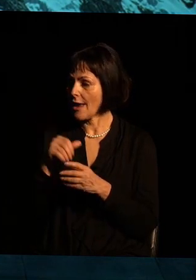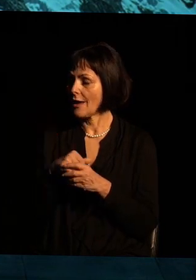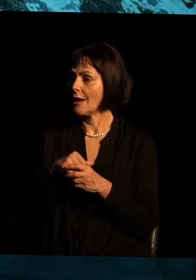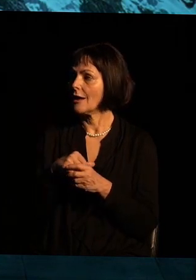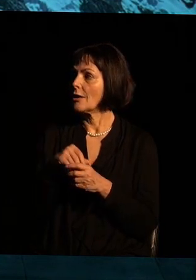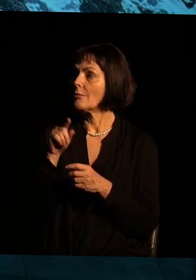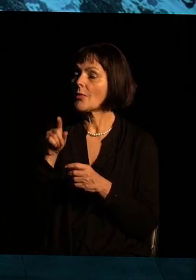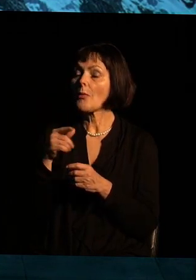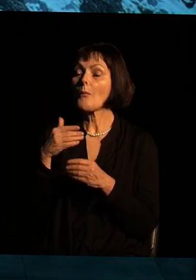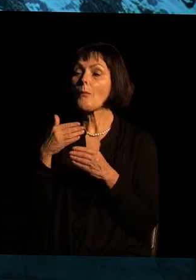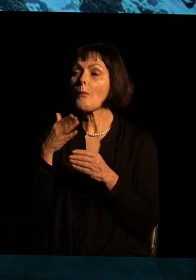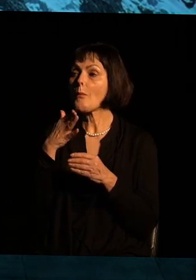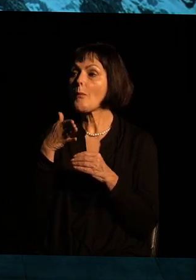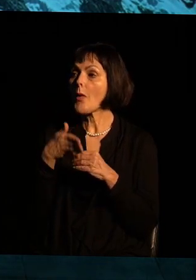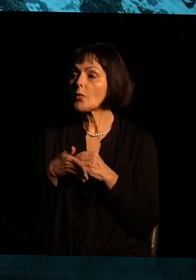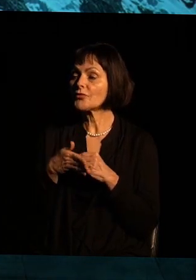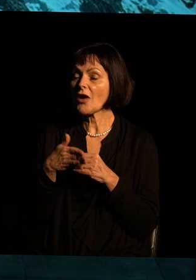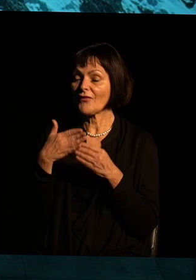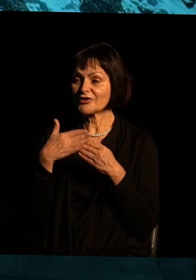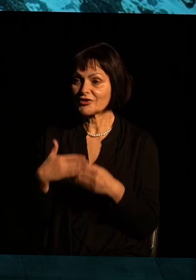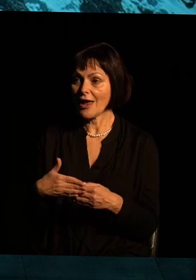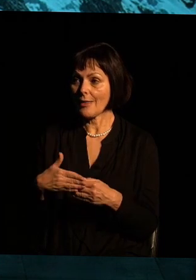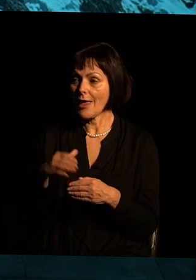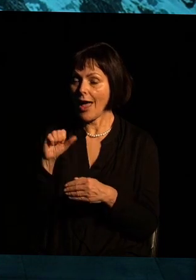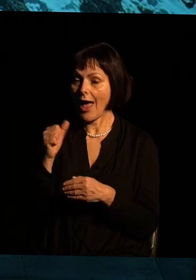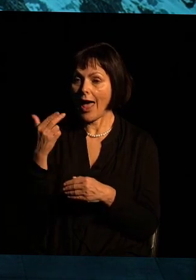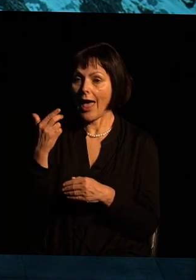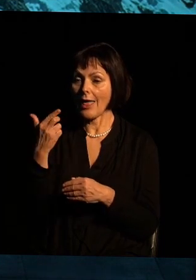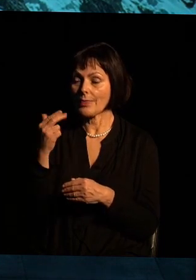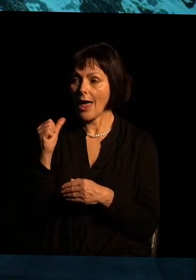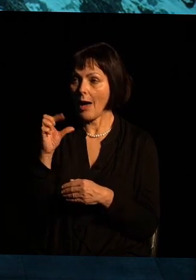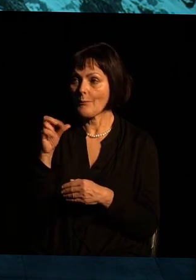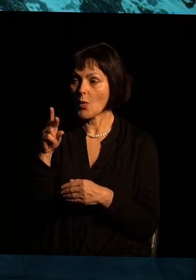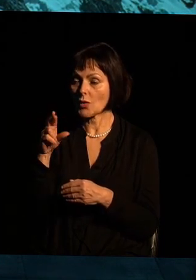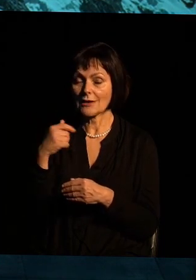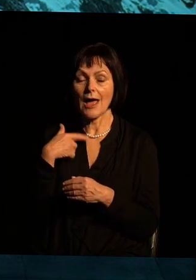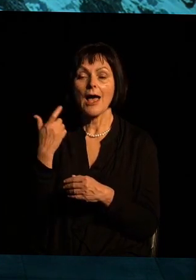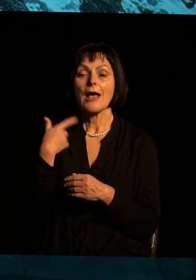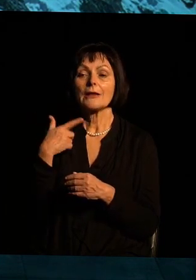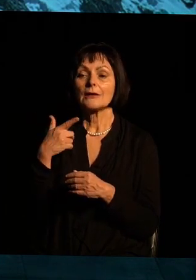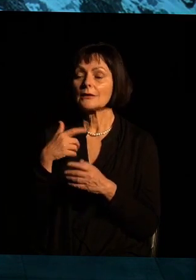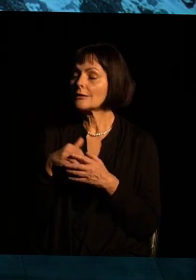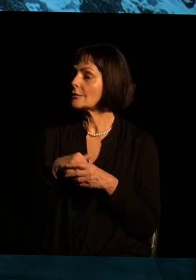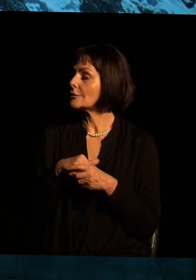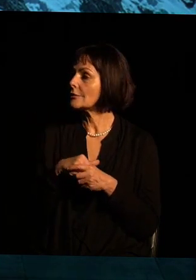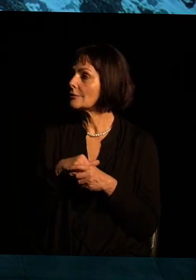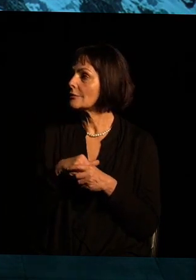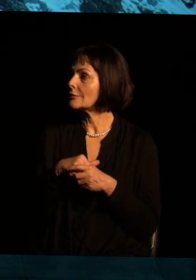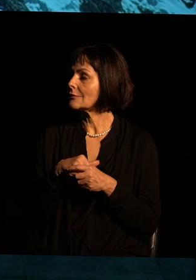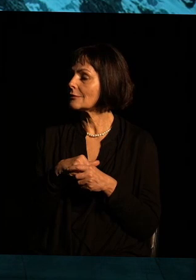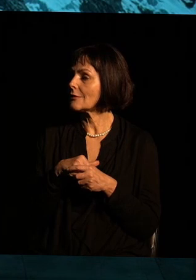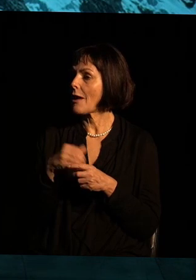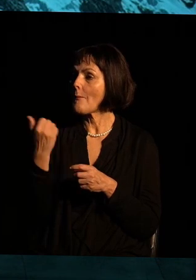bo tutaj południowa ściana Annapurny, no niesamowita droga Brytyjczyków, taka przełomowa w ogóle w himalaizmie,